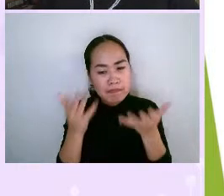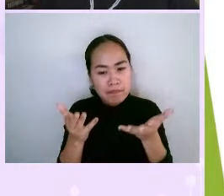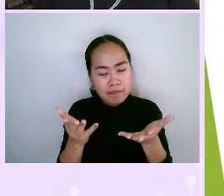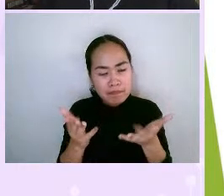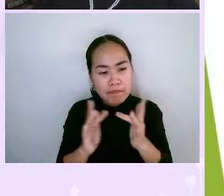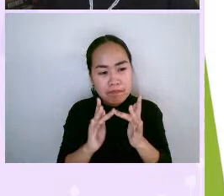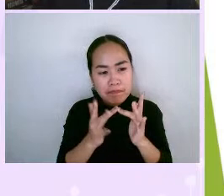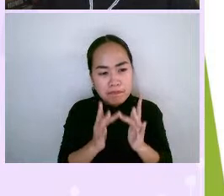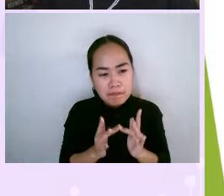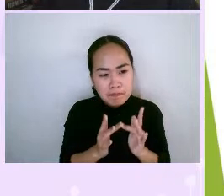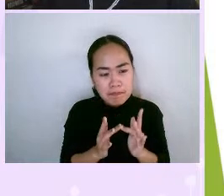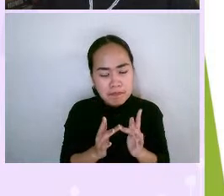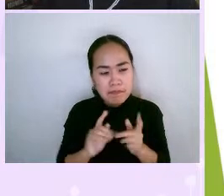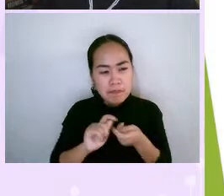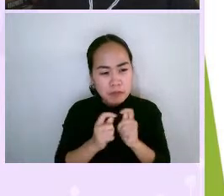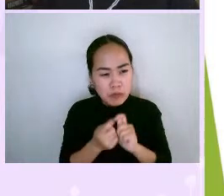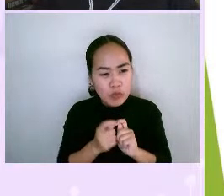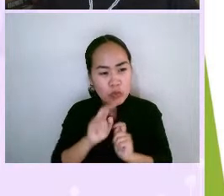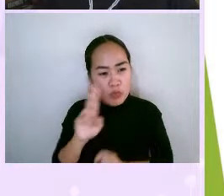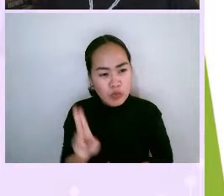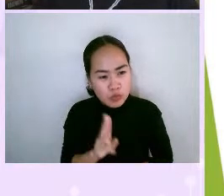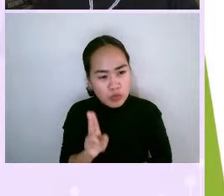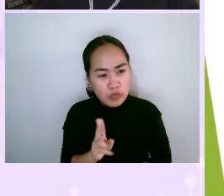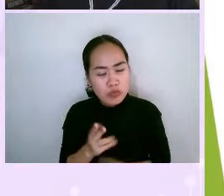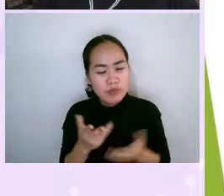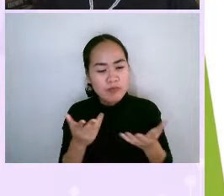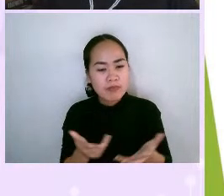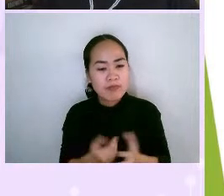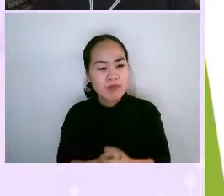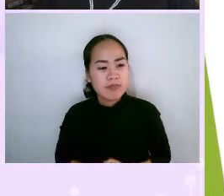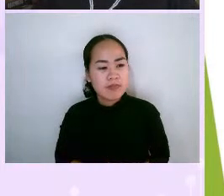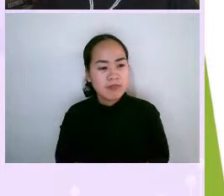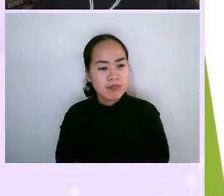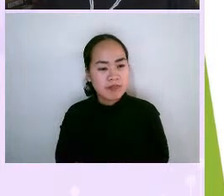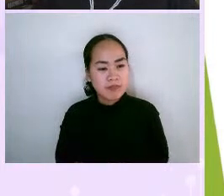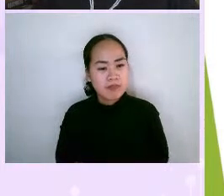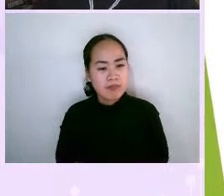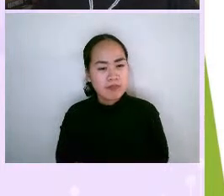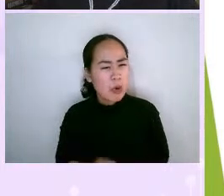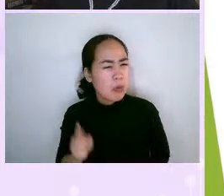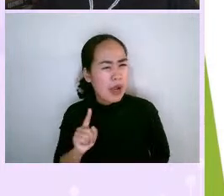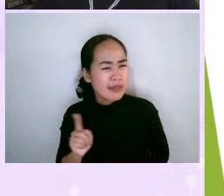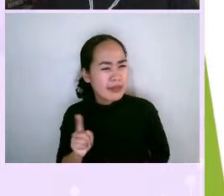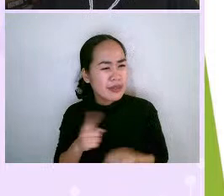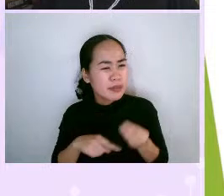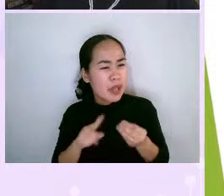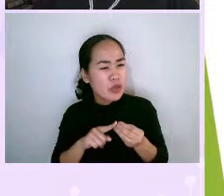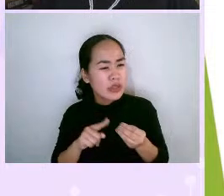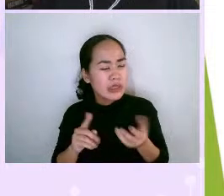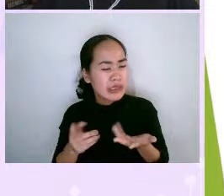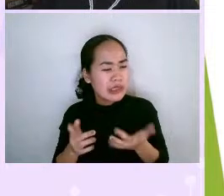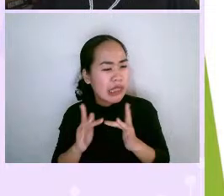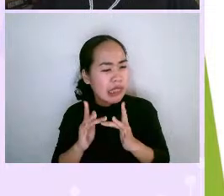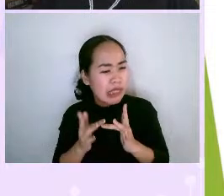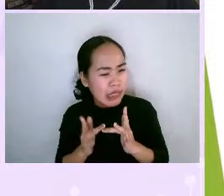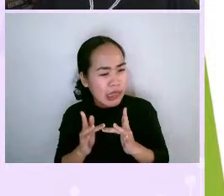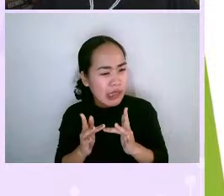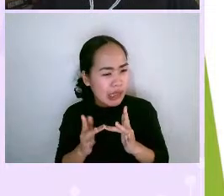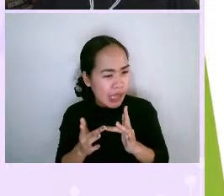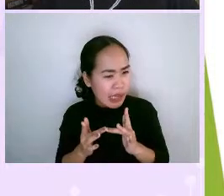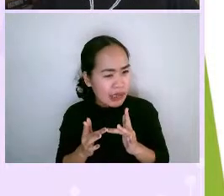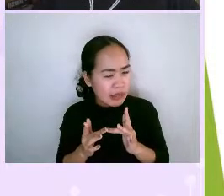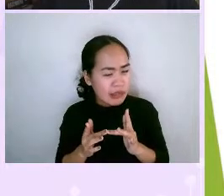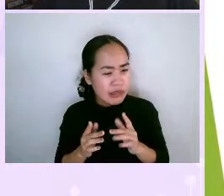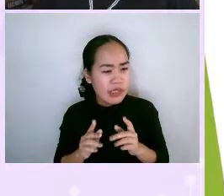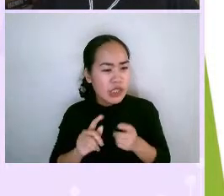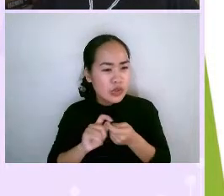digital tools. So, next slide, ano pa yung mga digital tools? Isa po yung color-coded